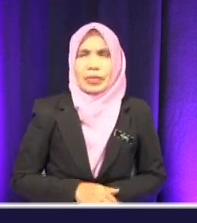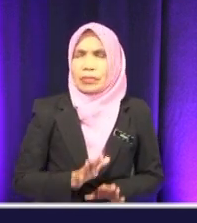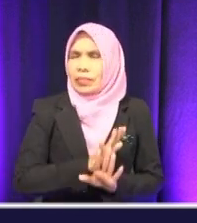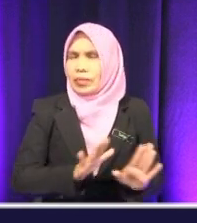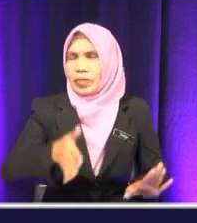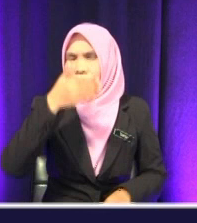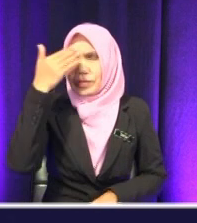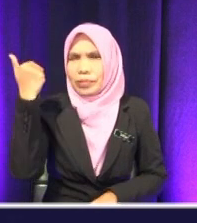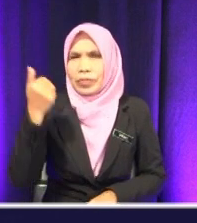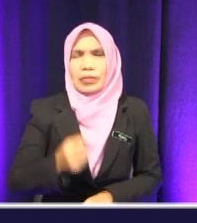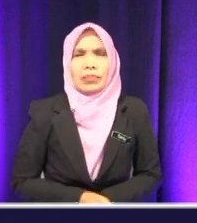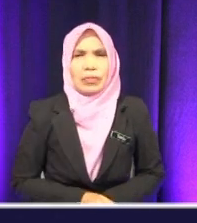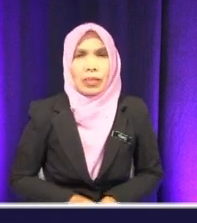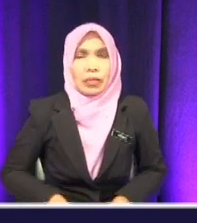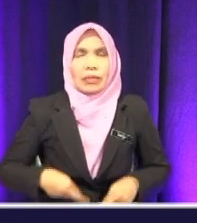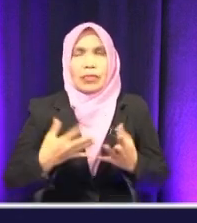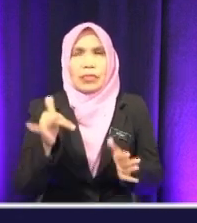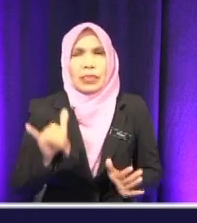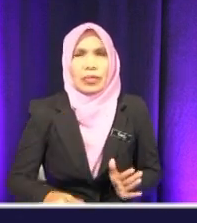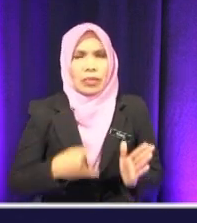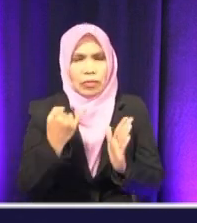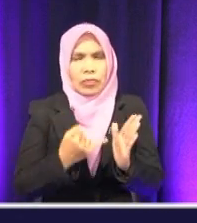ramaya lukes tetapi lupa